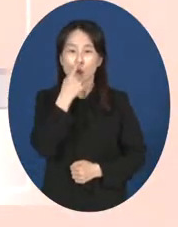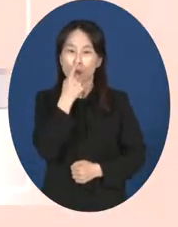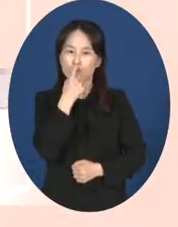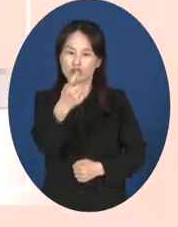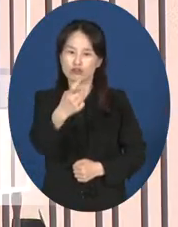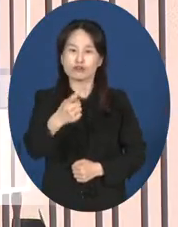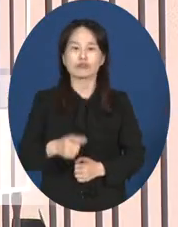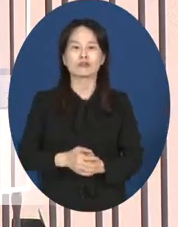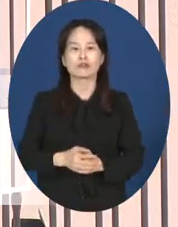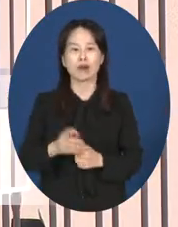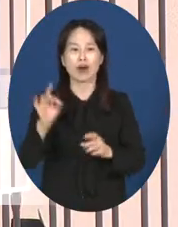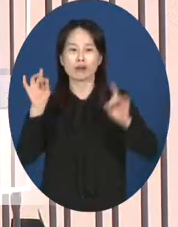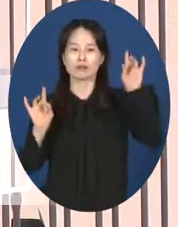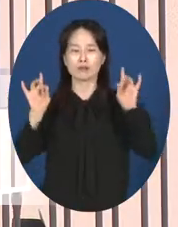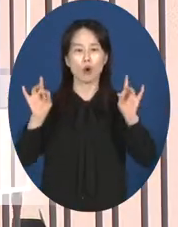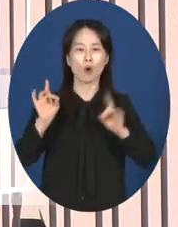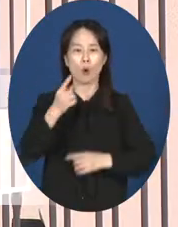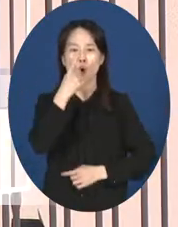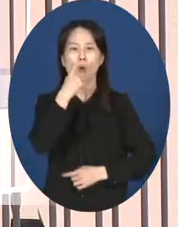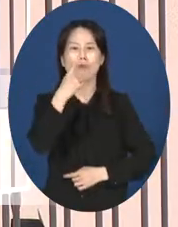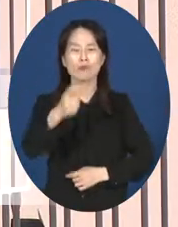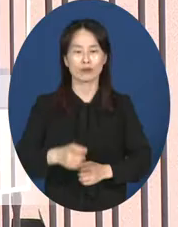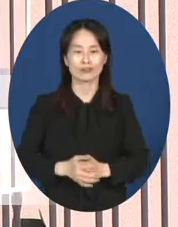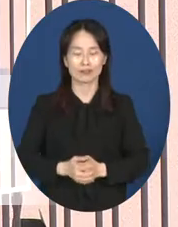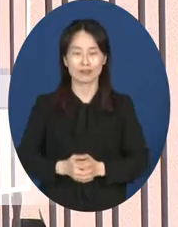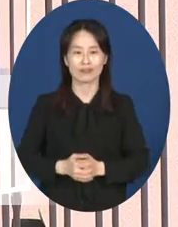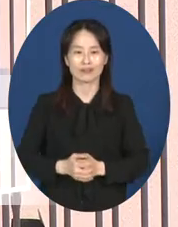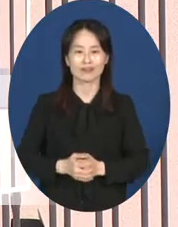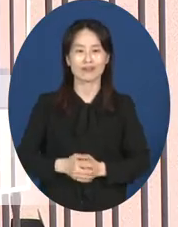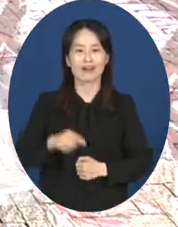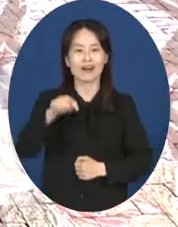statue. I also really like the dancing.